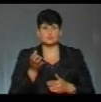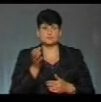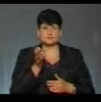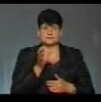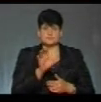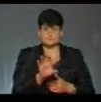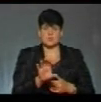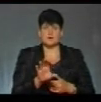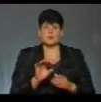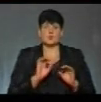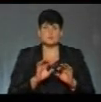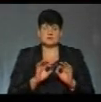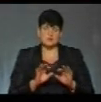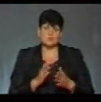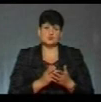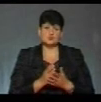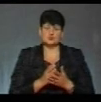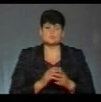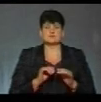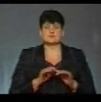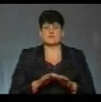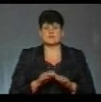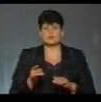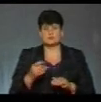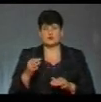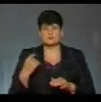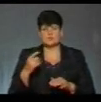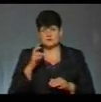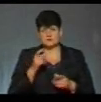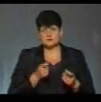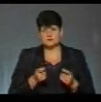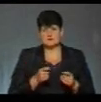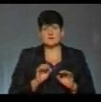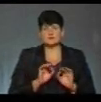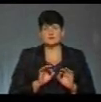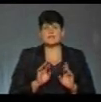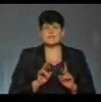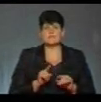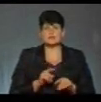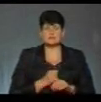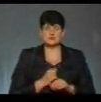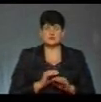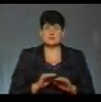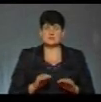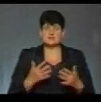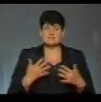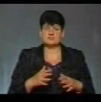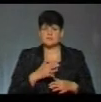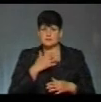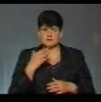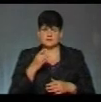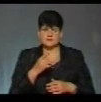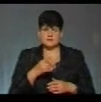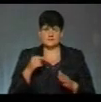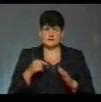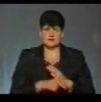коментар начальника служби у справах дітей Тернопільської обласної державної адміністрації, де він розповість, як вони працюють з дітьми, які вже неодноразово втікали